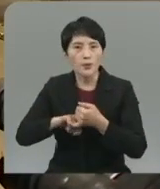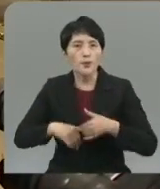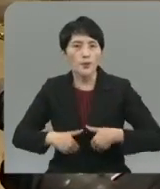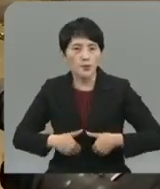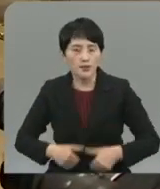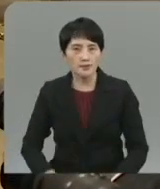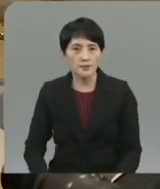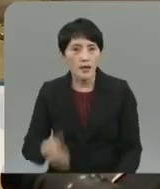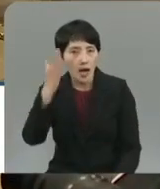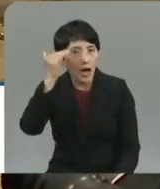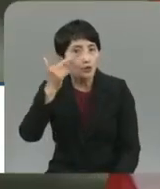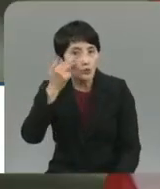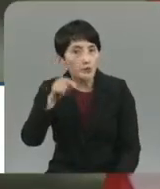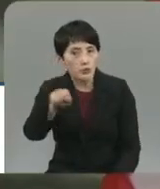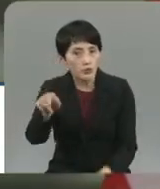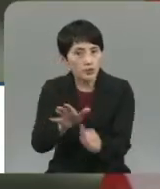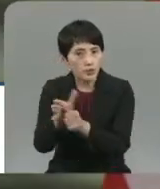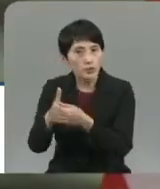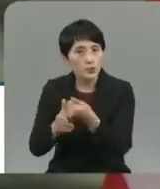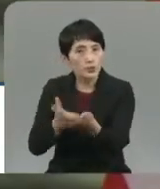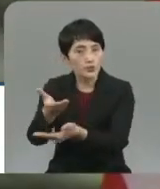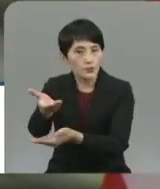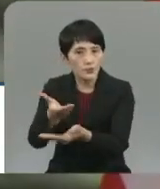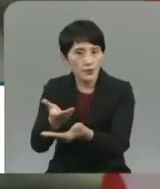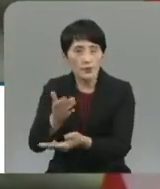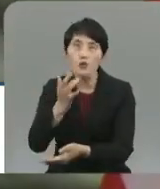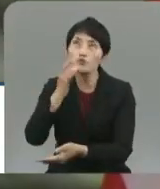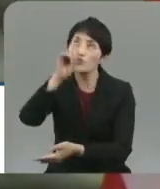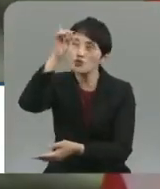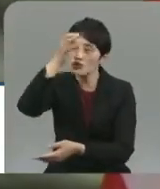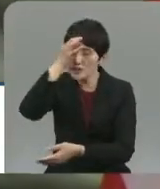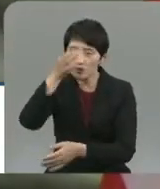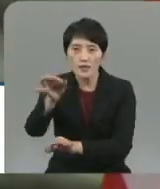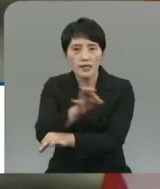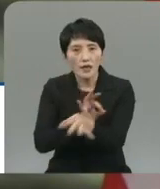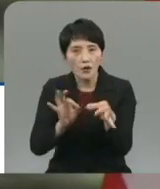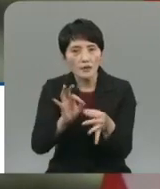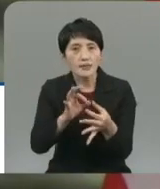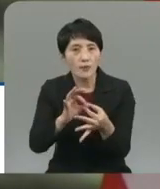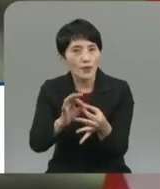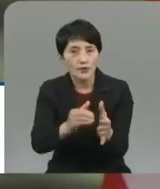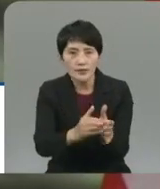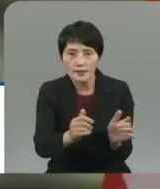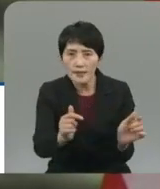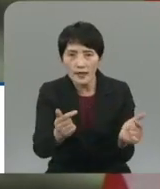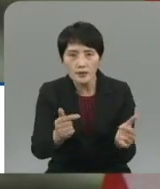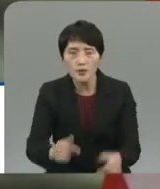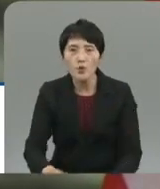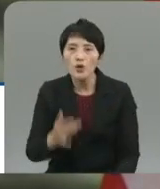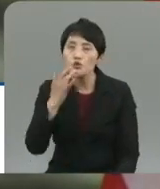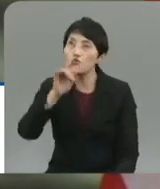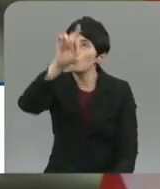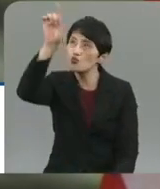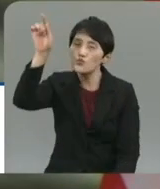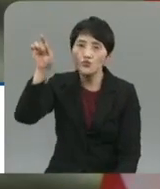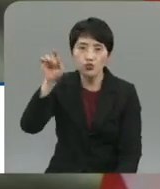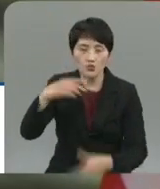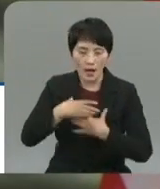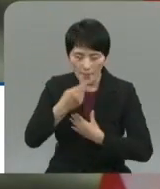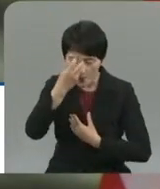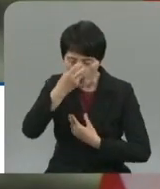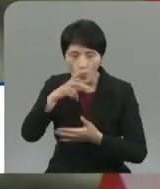の宇宙協力は宇宙同盟へとさらに飛躍するだろうと述べましたユン大統領